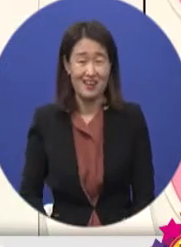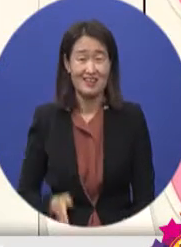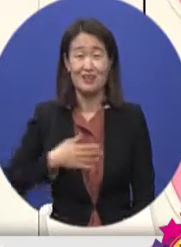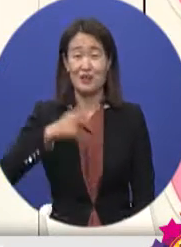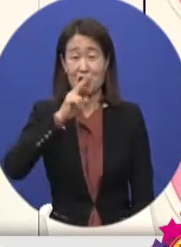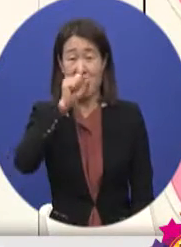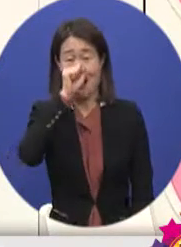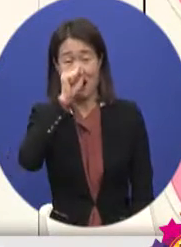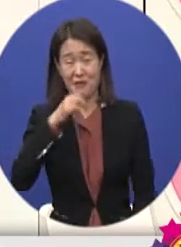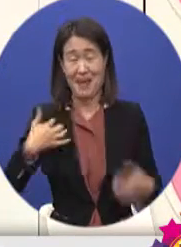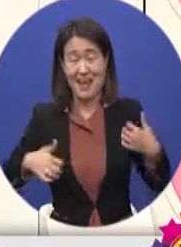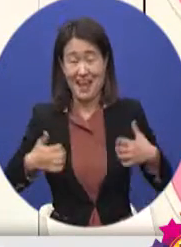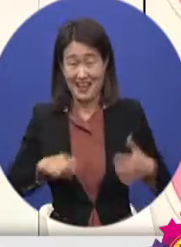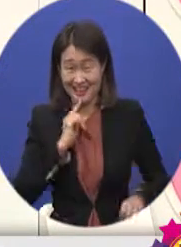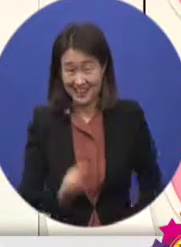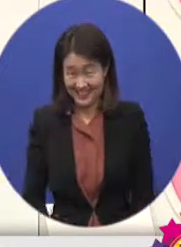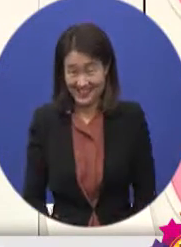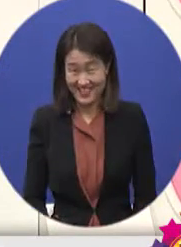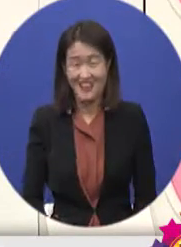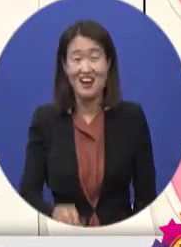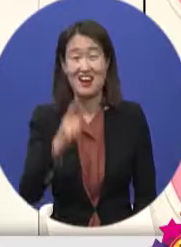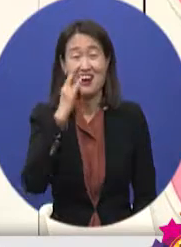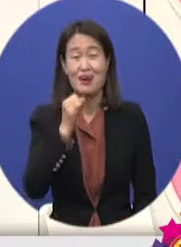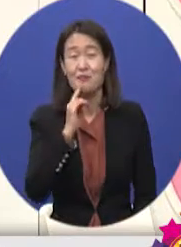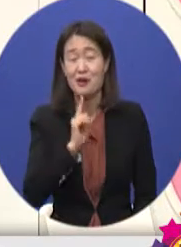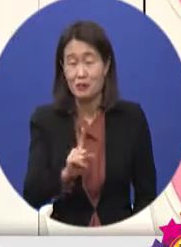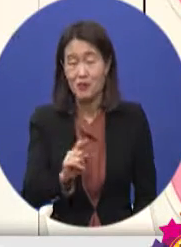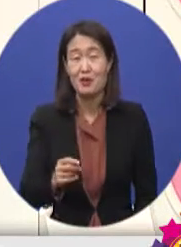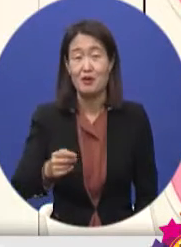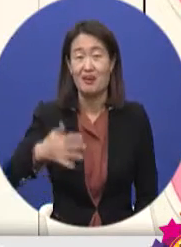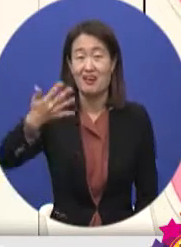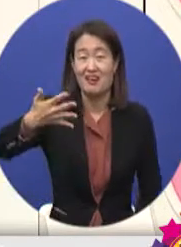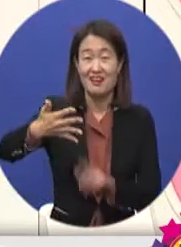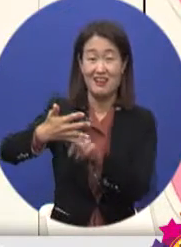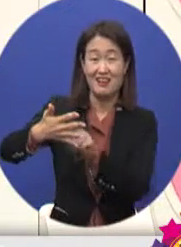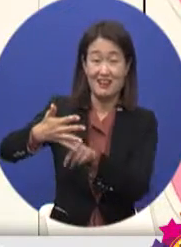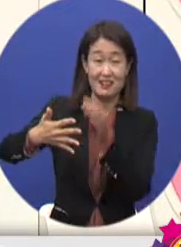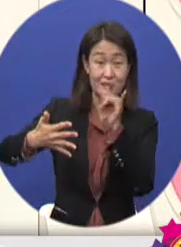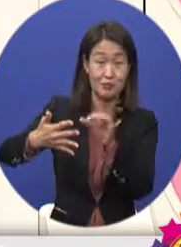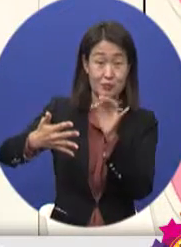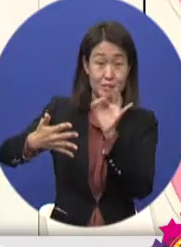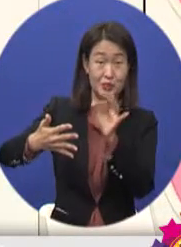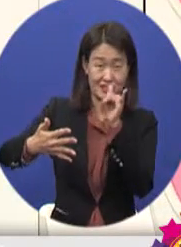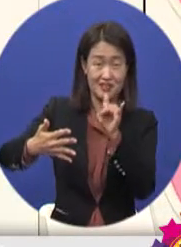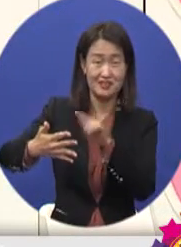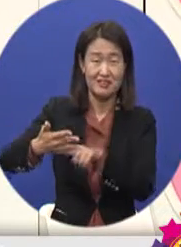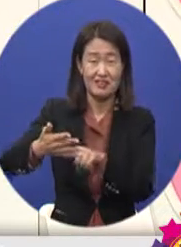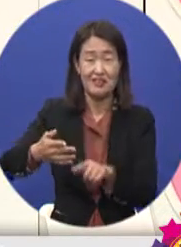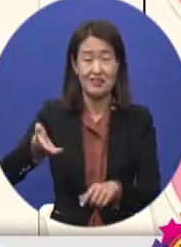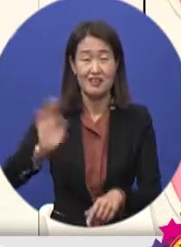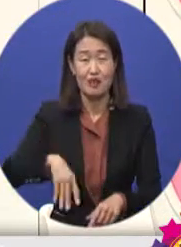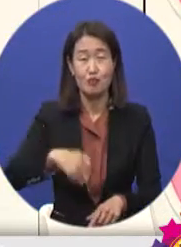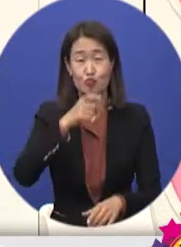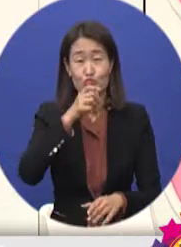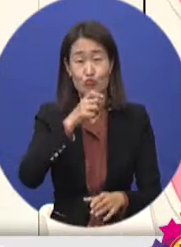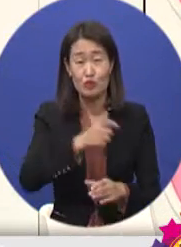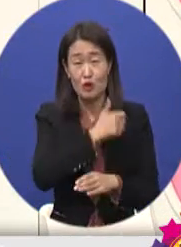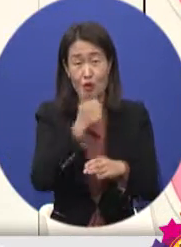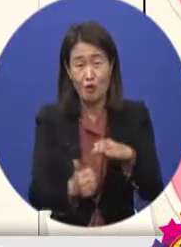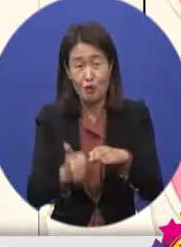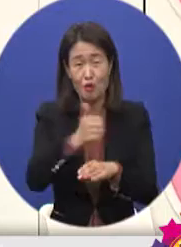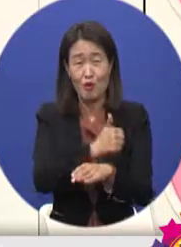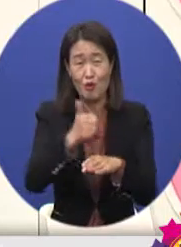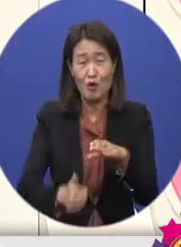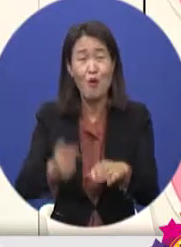좋다고 야 좋아하는데. 아니 어머니가 이 얘기를 하셨어요. 뮤직비디오가 나가는데 물에 들어갔다 나갔다 이러는데 그게